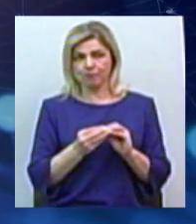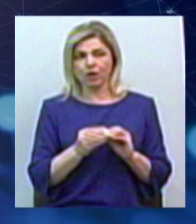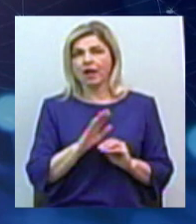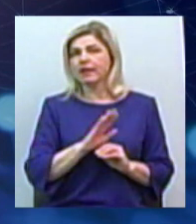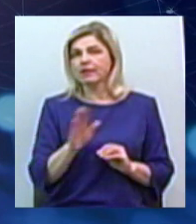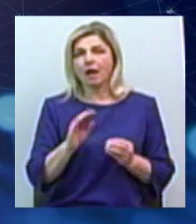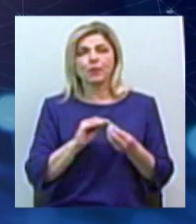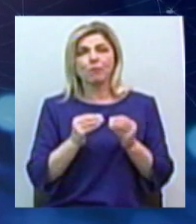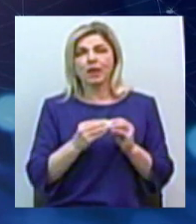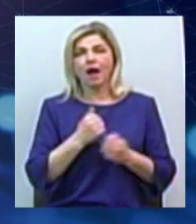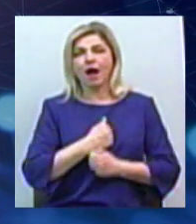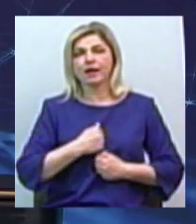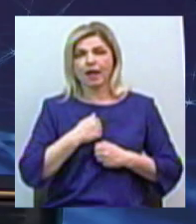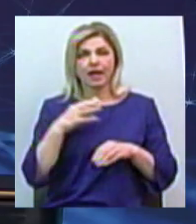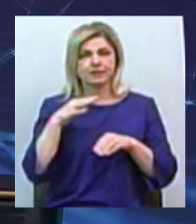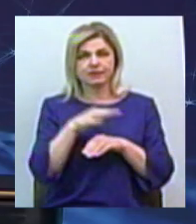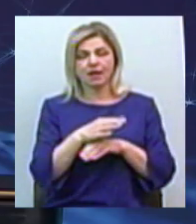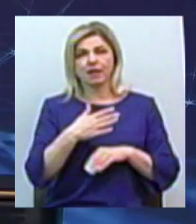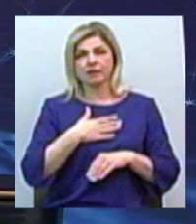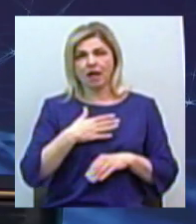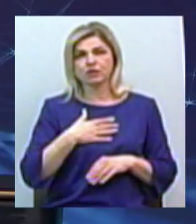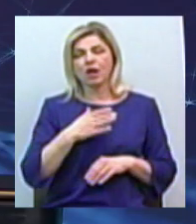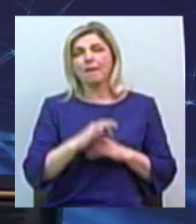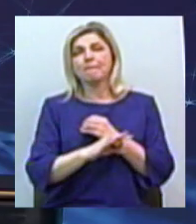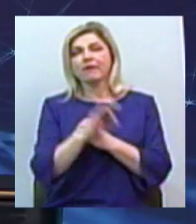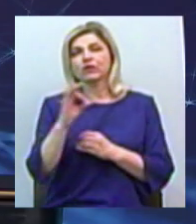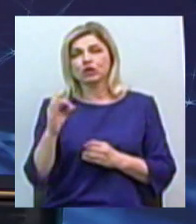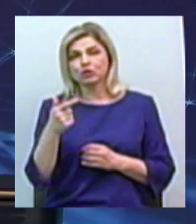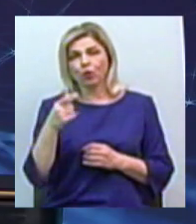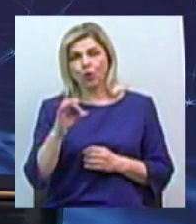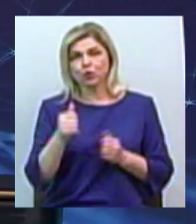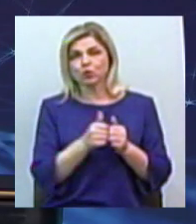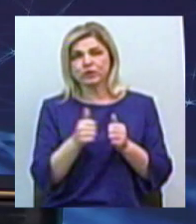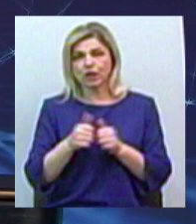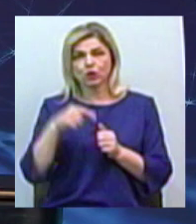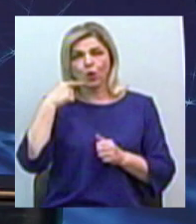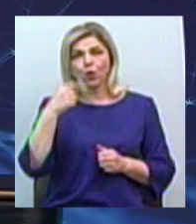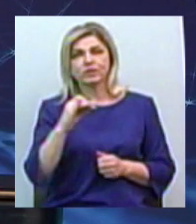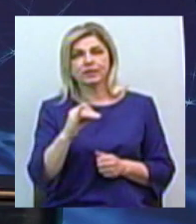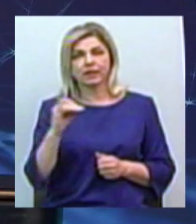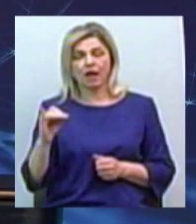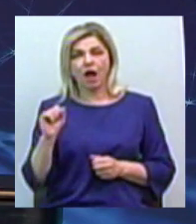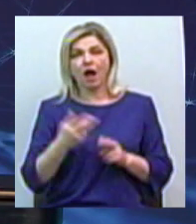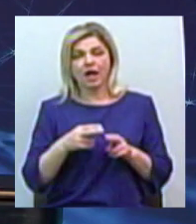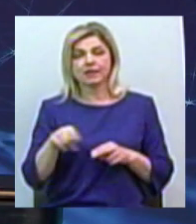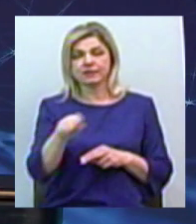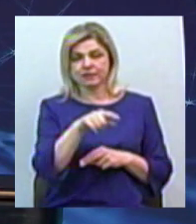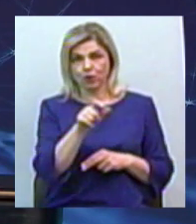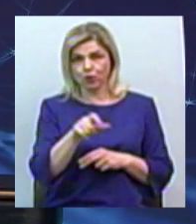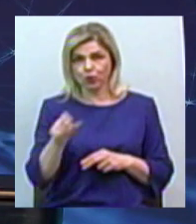проблема, а агресія нашого північного сусіда Росії. А відповідно, що начебто саме ці люди, які